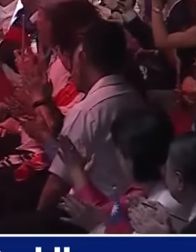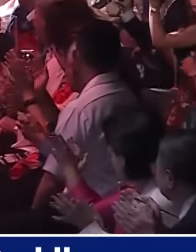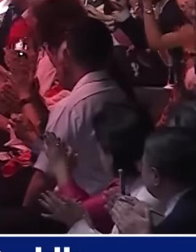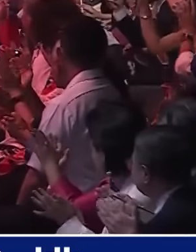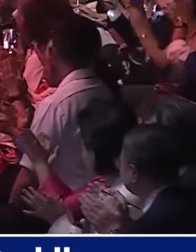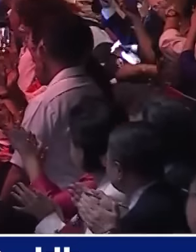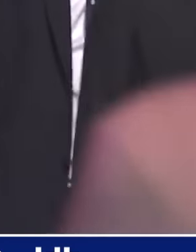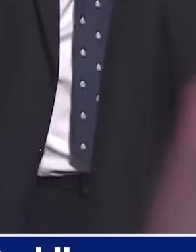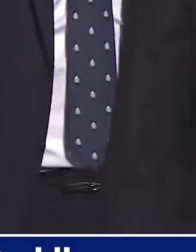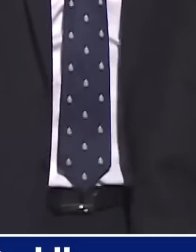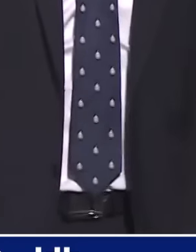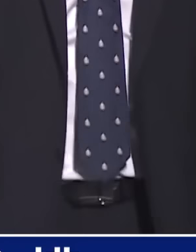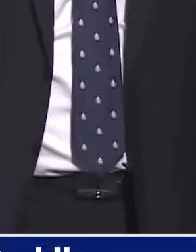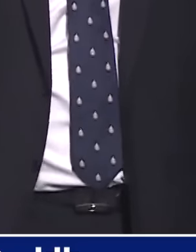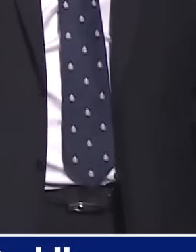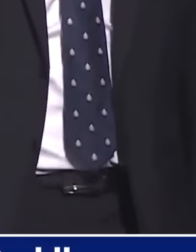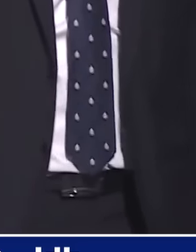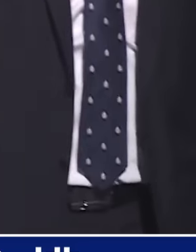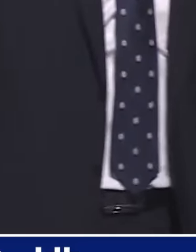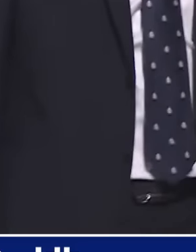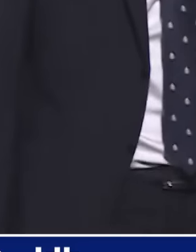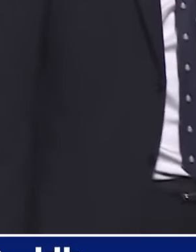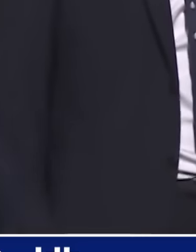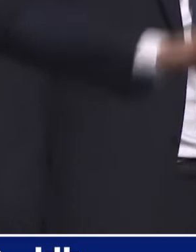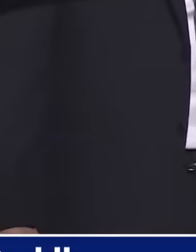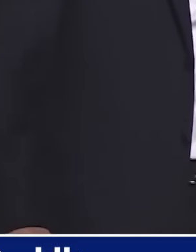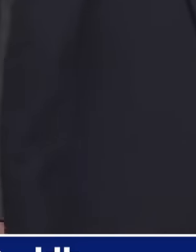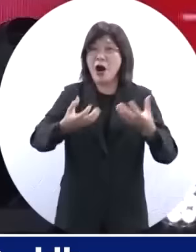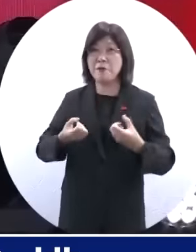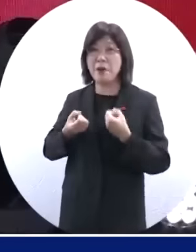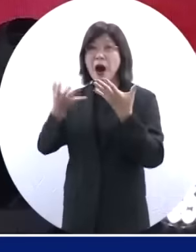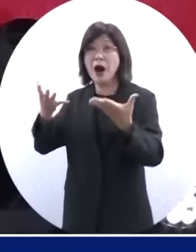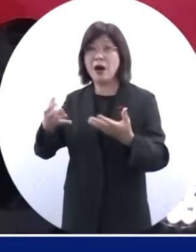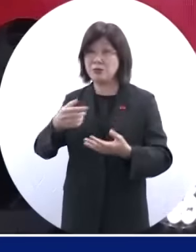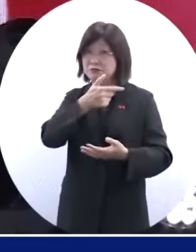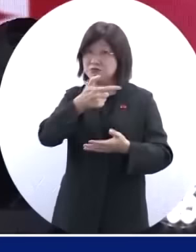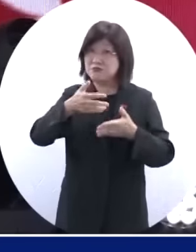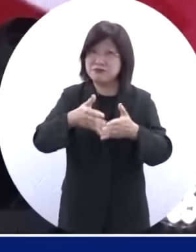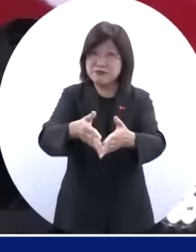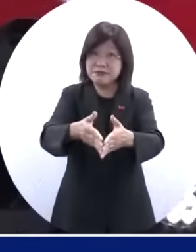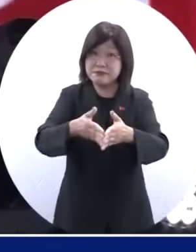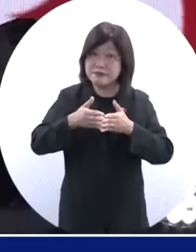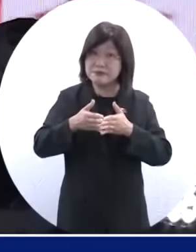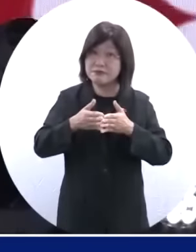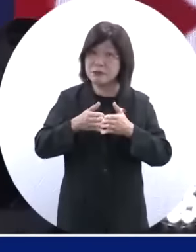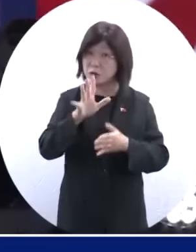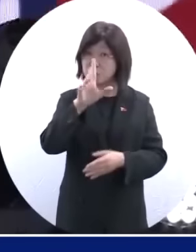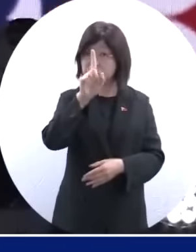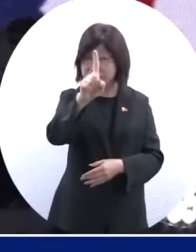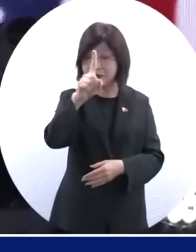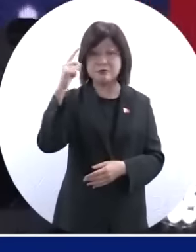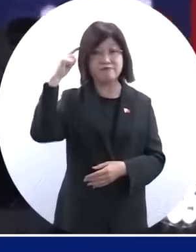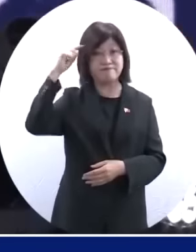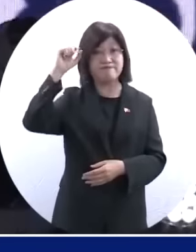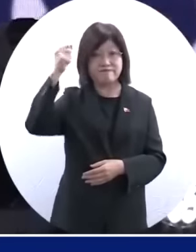华民国生日快乐，也强调台湾主权。 其实最重要有一样意